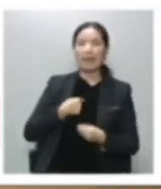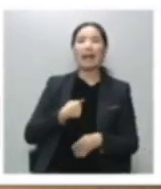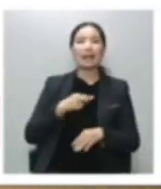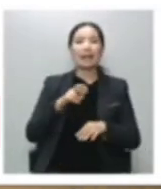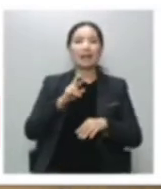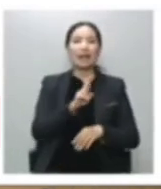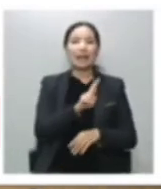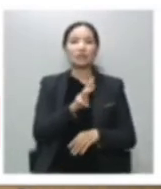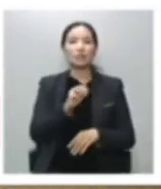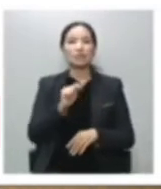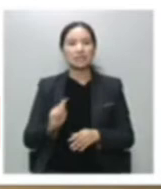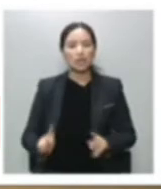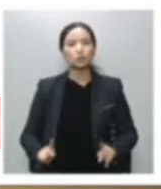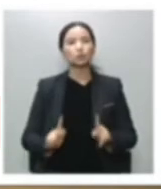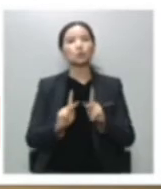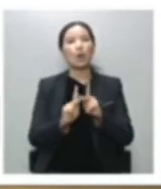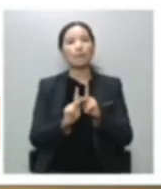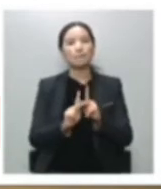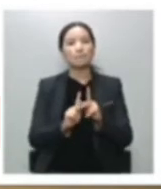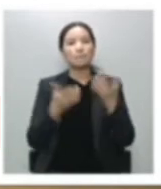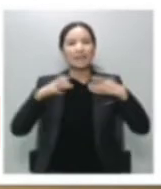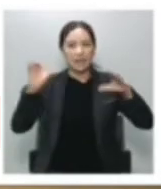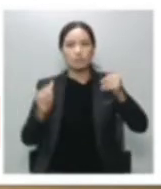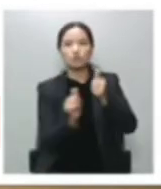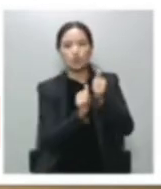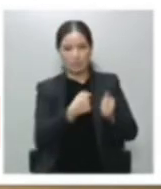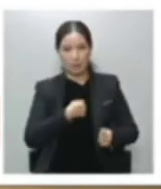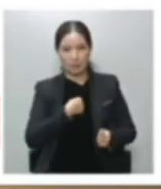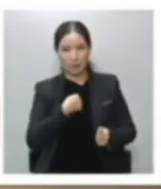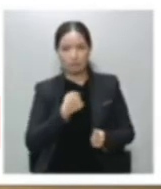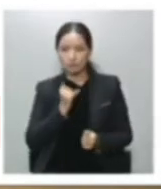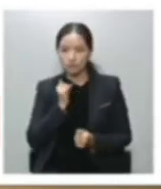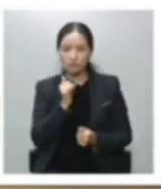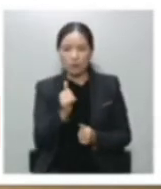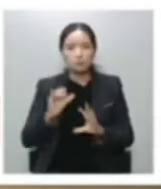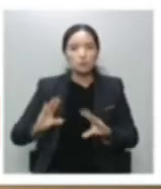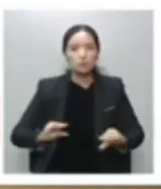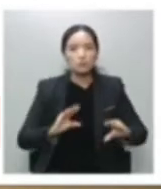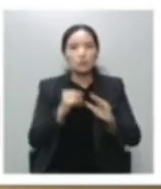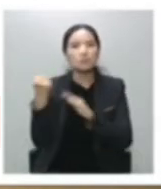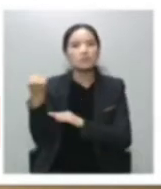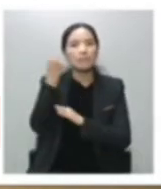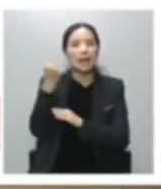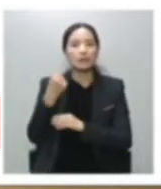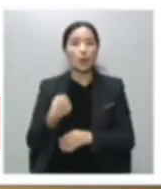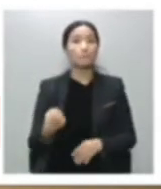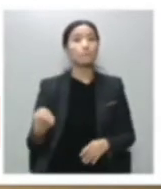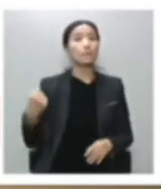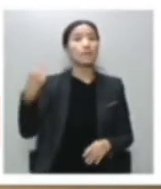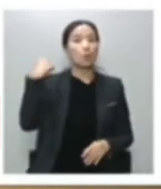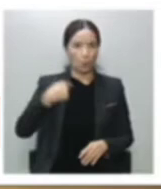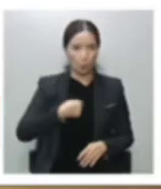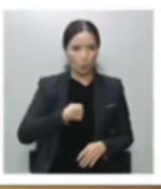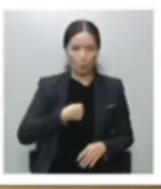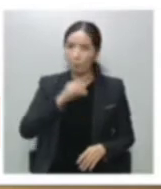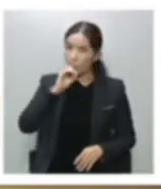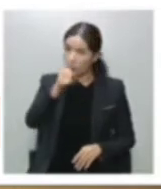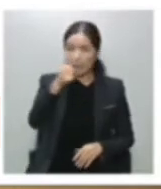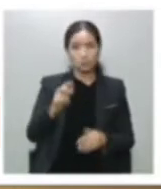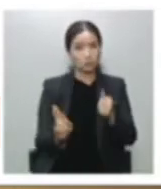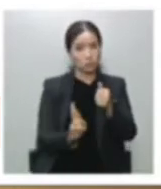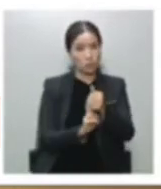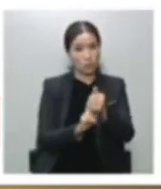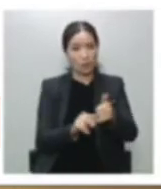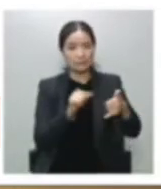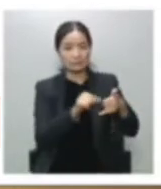ไทยผมมีโอกาสเข้าไปประชุมสภาความมั่นคงครับผมเรียนว่าวันนั้นเนี่ยครับท่านรองนายกก็คือท่านใ